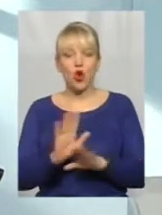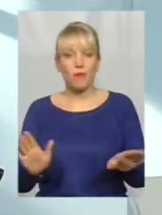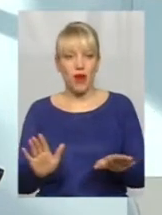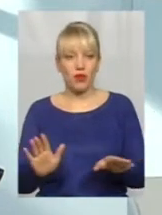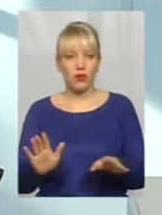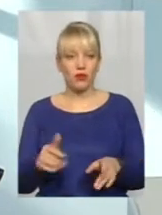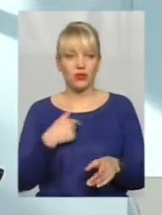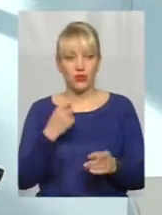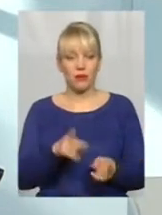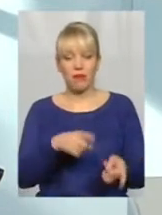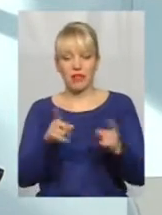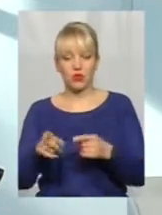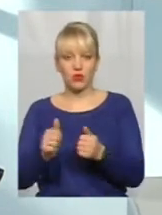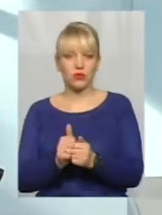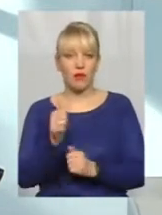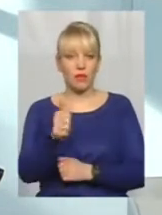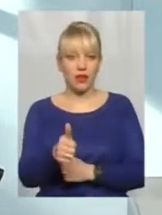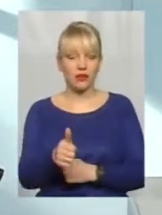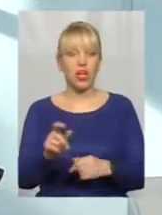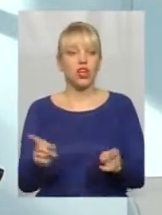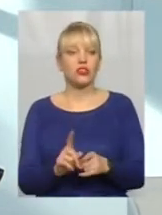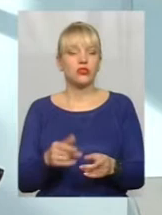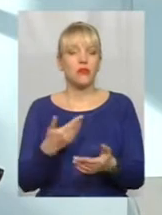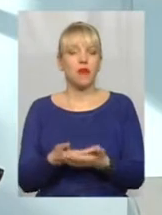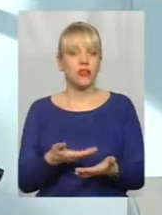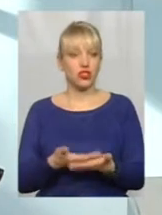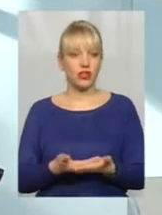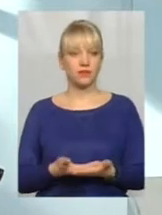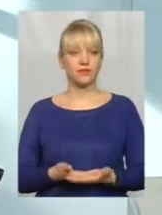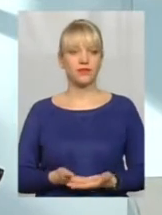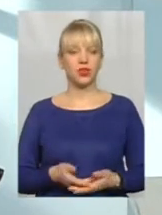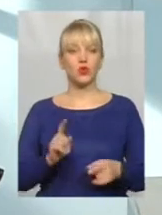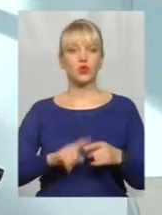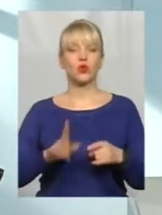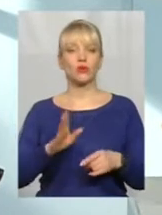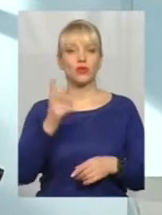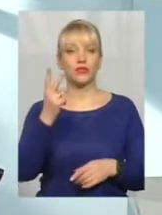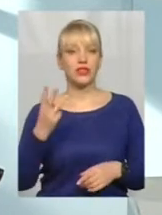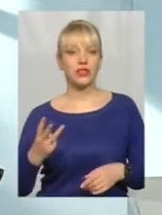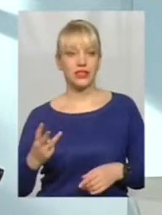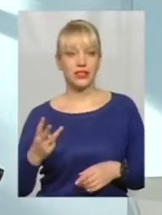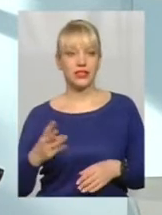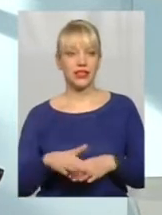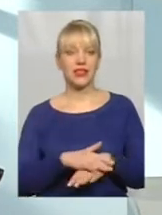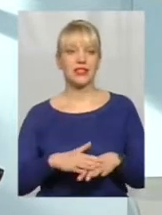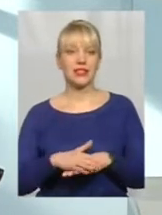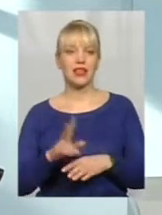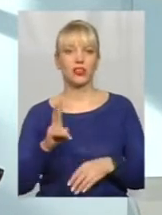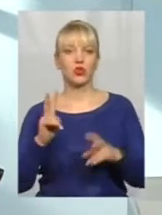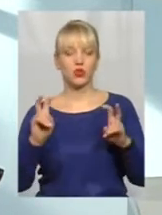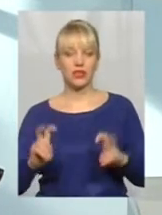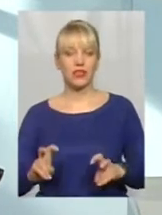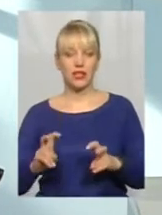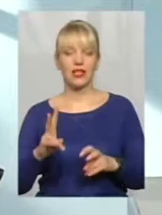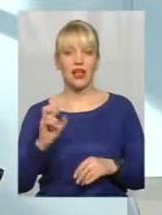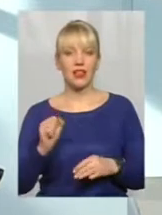я перескочу трошки наперед, що майже скоро буде дві третини населення, яке сидить на субсидіях.